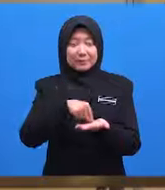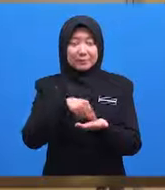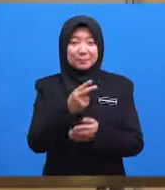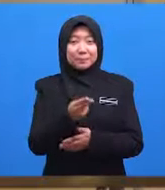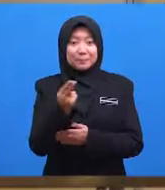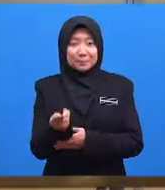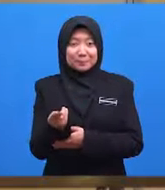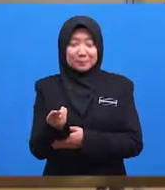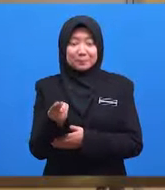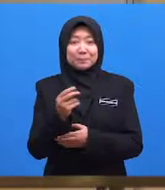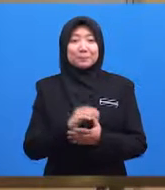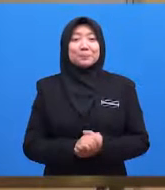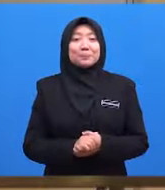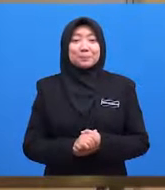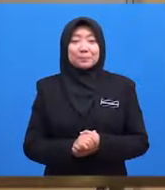Bahan-bahannya ialah